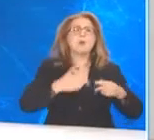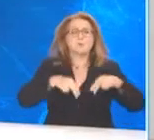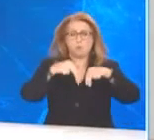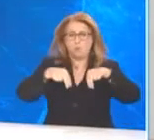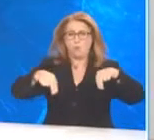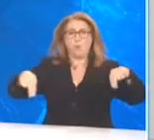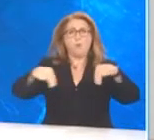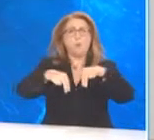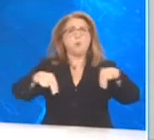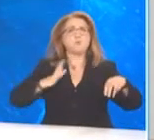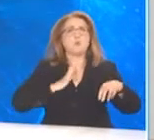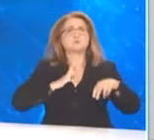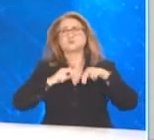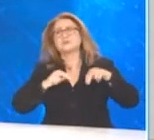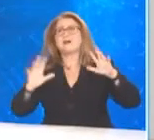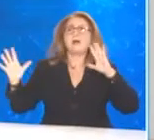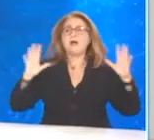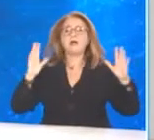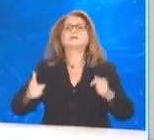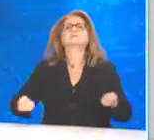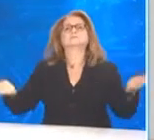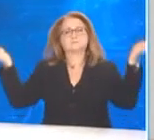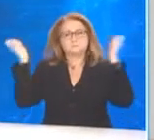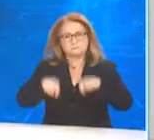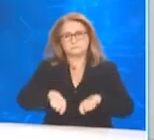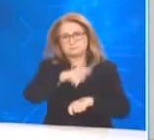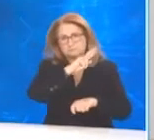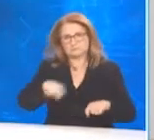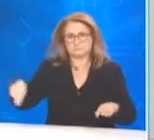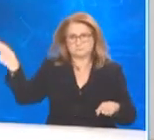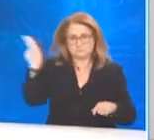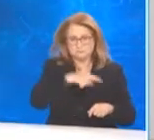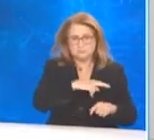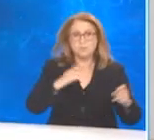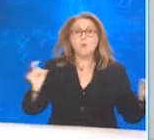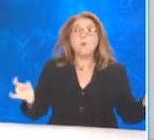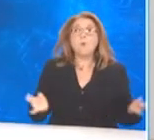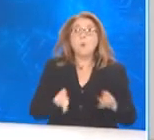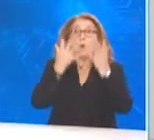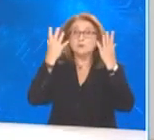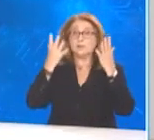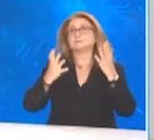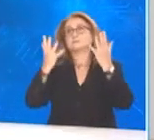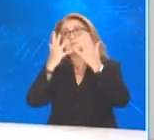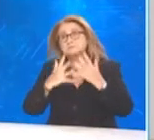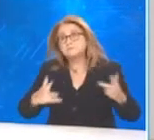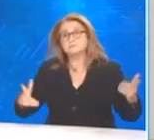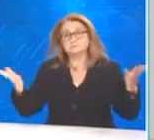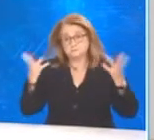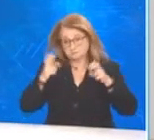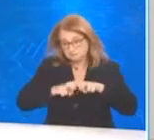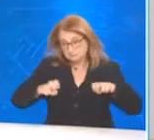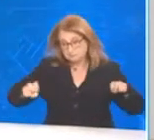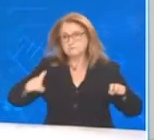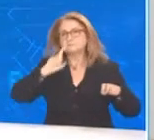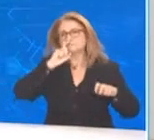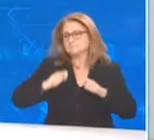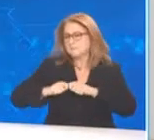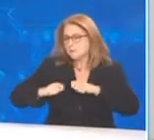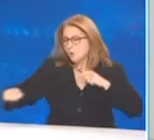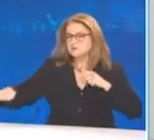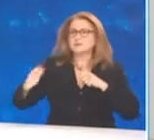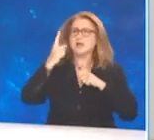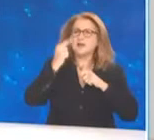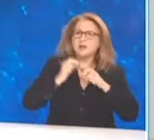όρθιοι. Στις υπόλοιπες εκδηλώσεις που οι συμμετέχοντες κάθονται, ακολουθούνται τα υγειονομικά πρωτόκολλα που είναι σε ισχύ. Επιπλέον